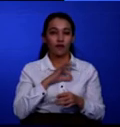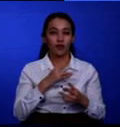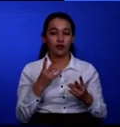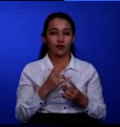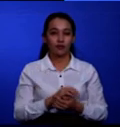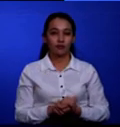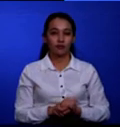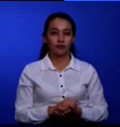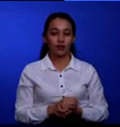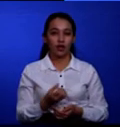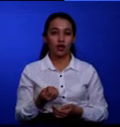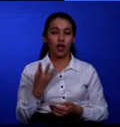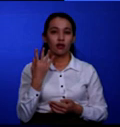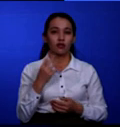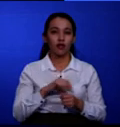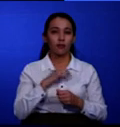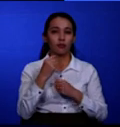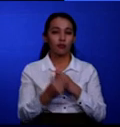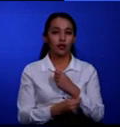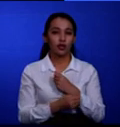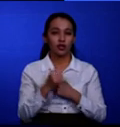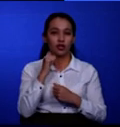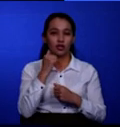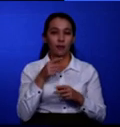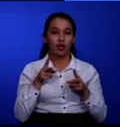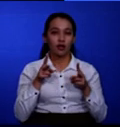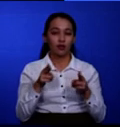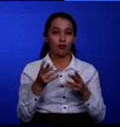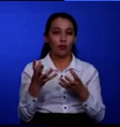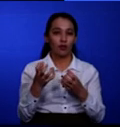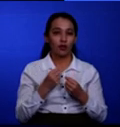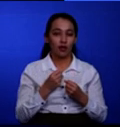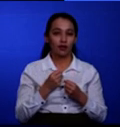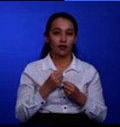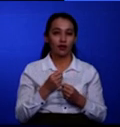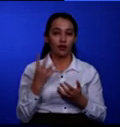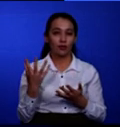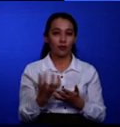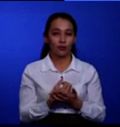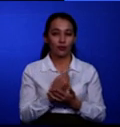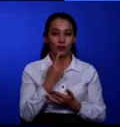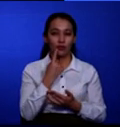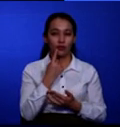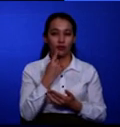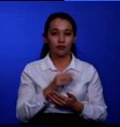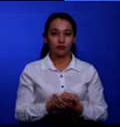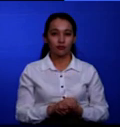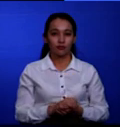ko'ringchi. Necha metr gazlama qirqib olinganini bir topib ko'ringchi. Bu